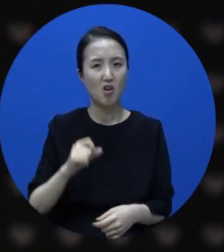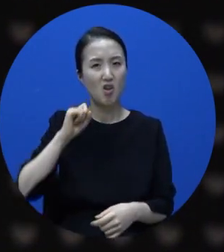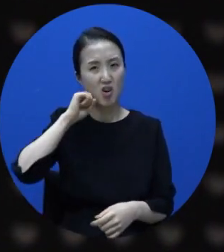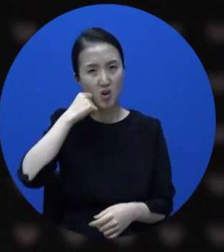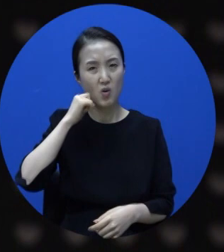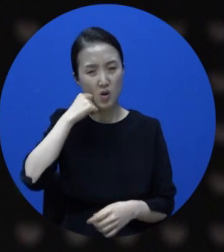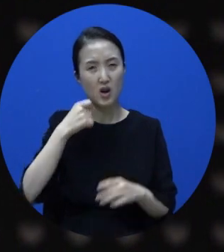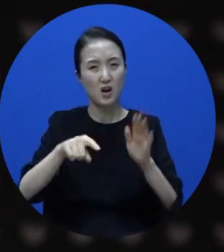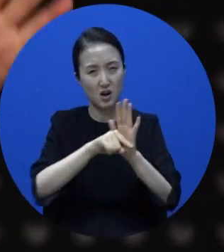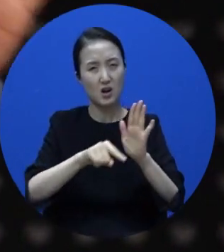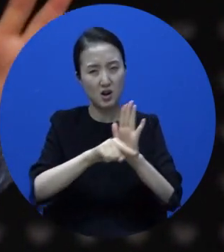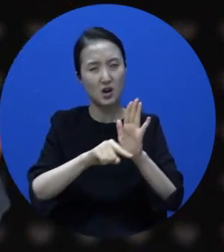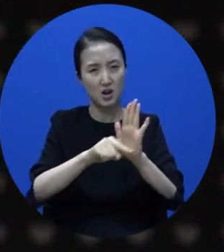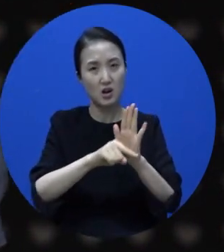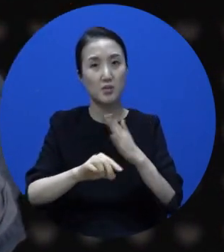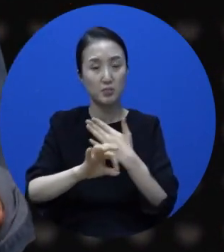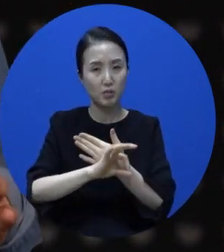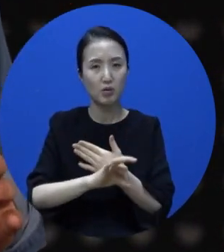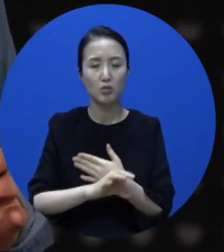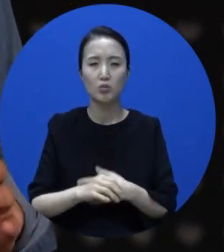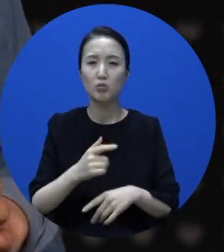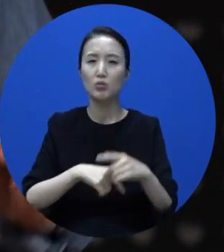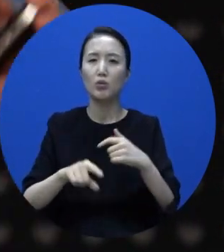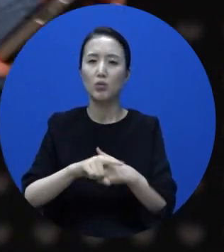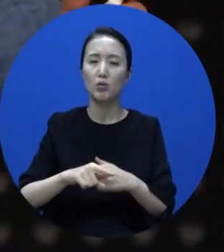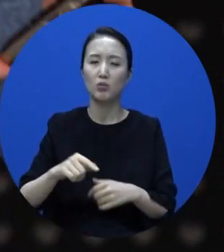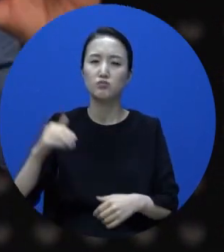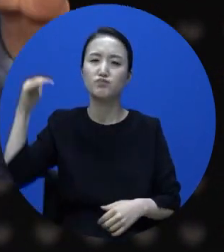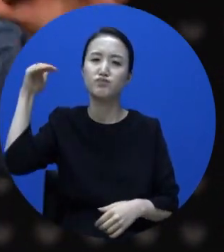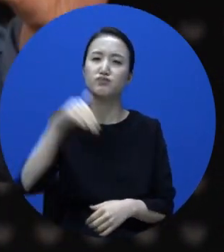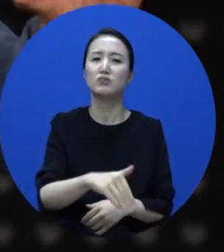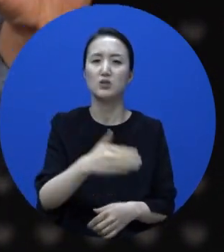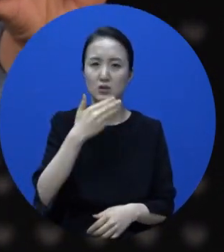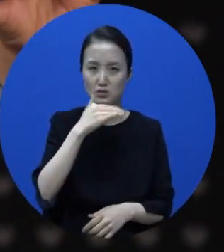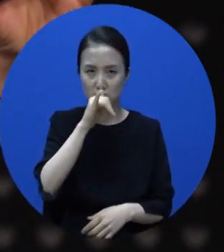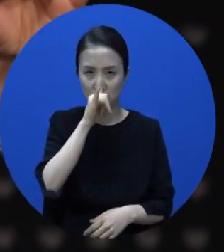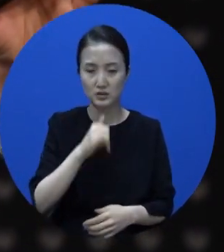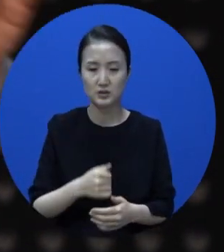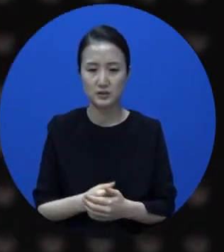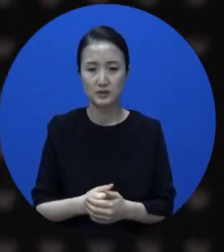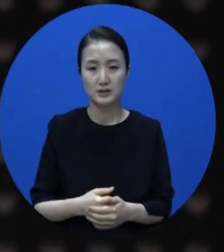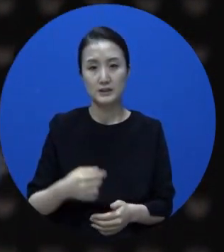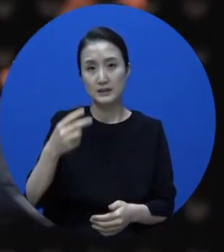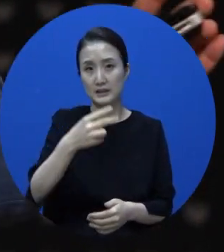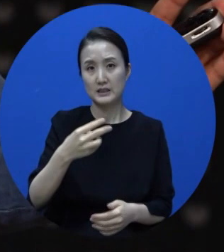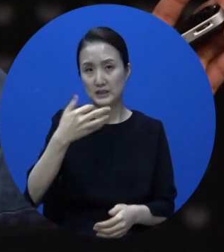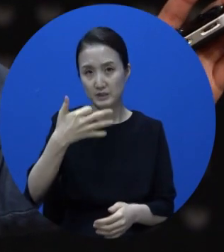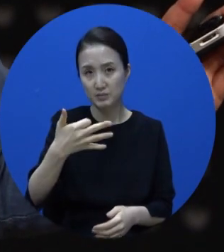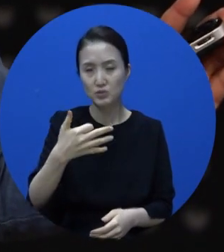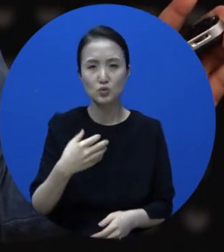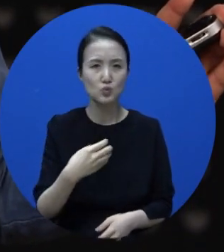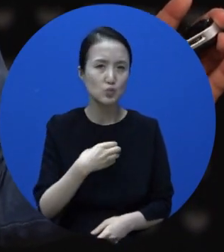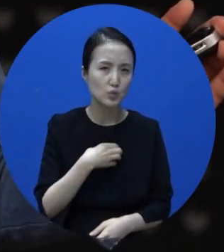있잖아요 그렇기 때 제가 어렵다는 이야기를 강조하게 아니라 여러분 긴장 하세요 준비하세요